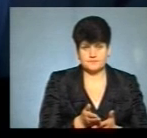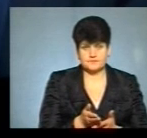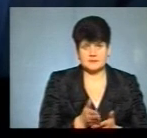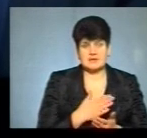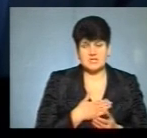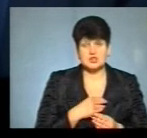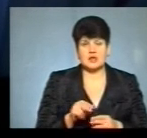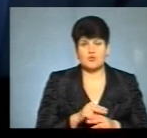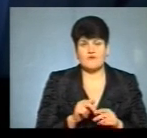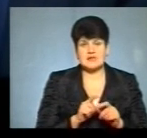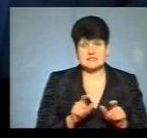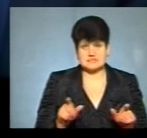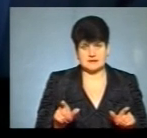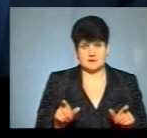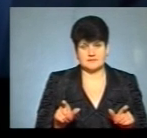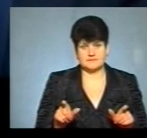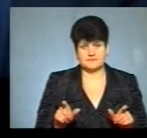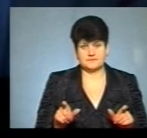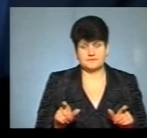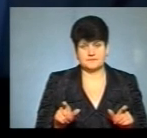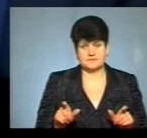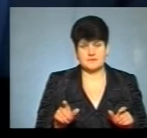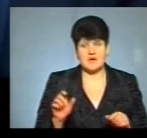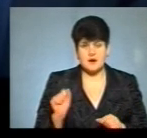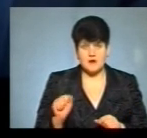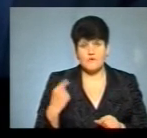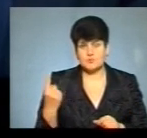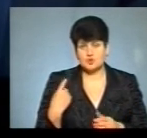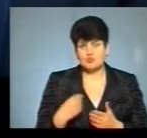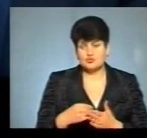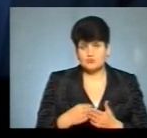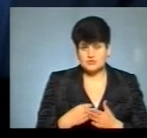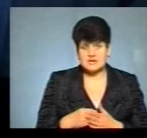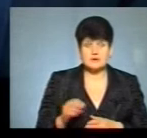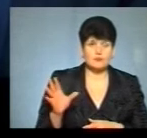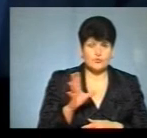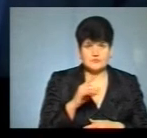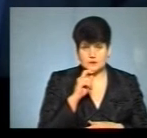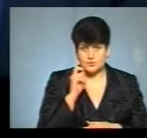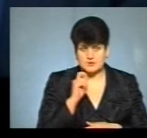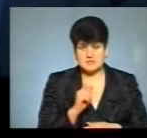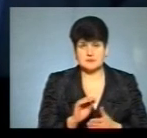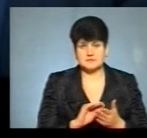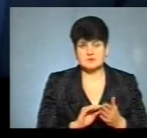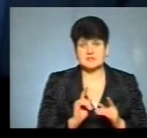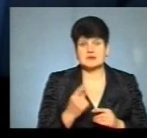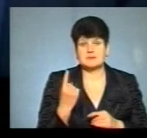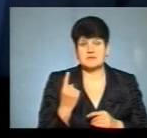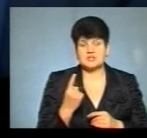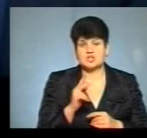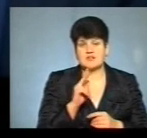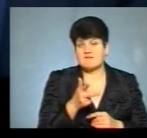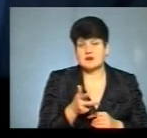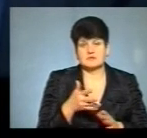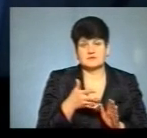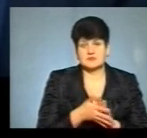лікувальні заклади через цю службу, яку я вам назвав. А в обласному бюджеті, так і по всій Україні, закладено тільки на перший квартал видатки. От і вся